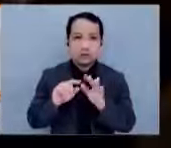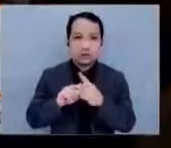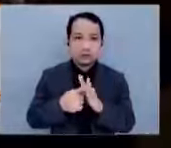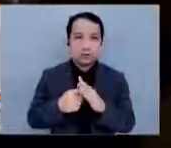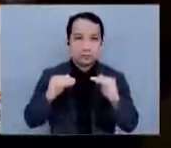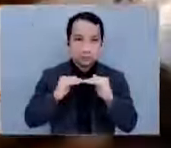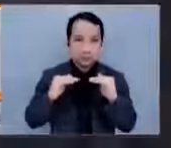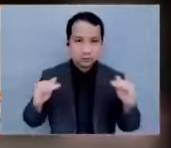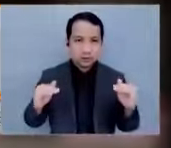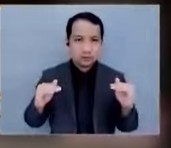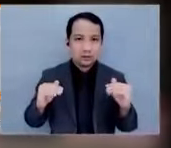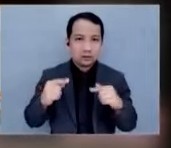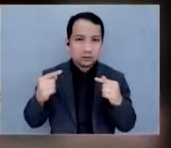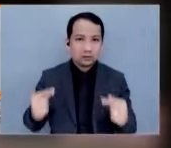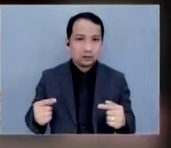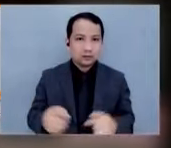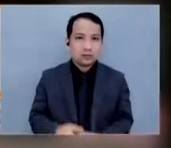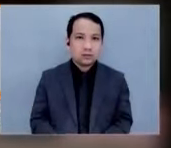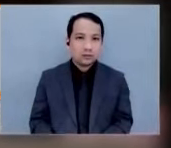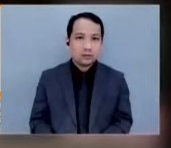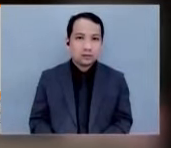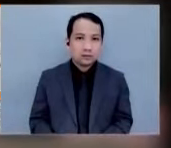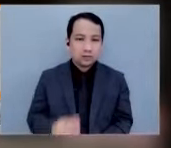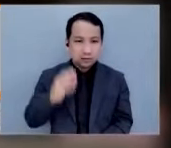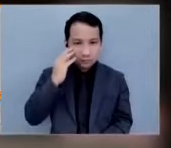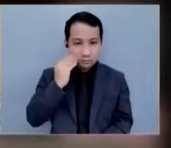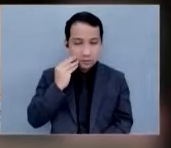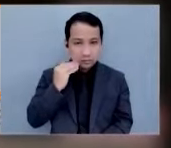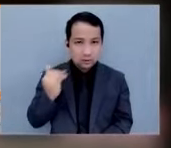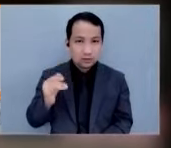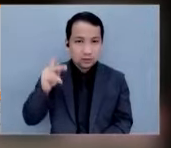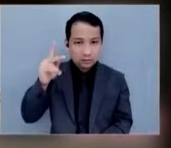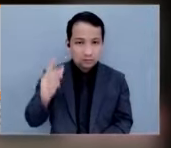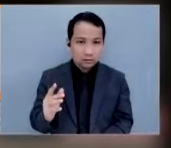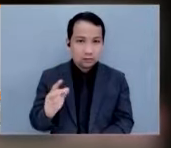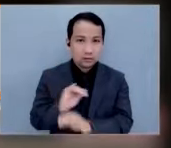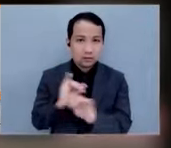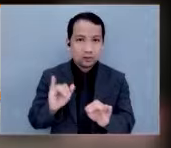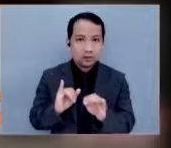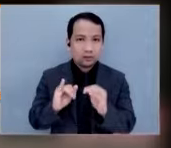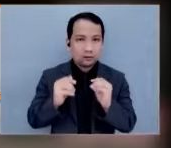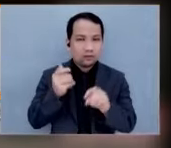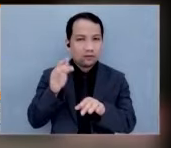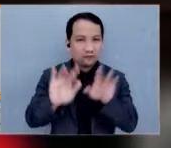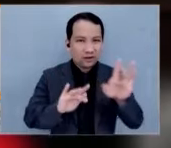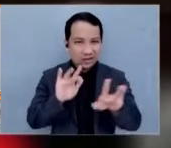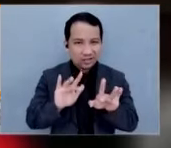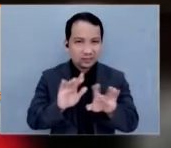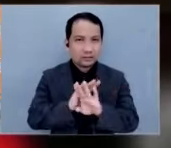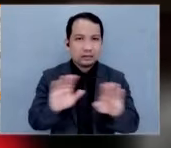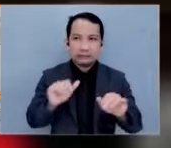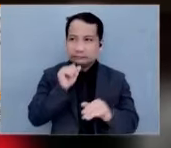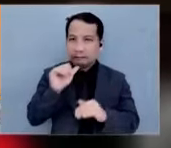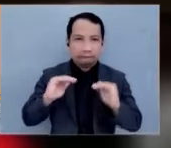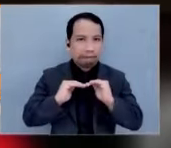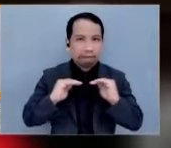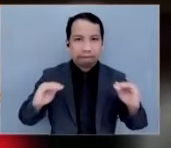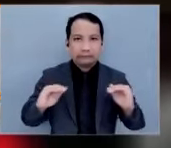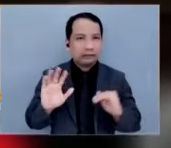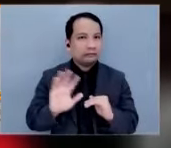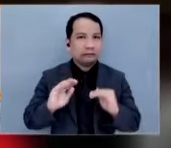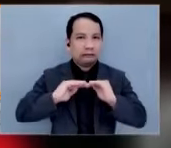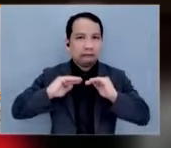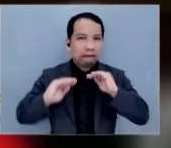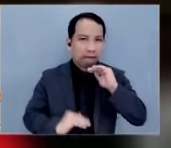si Kibuloy. Ang dinaranas ngayon ni Pastor Kibuloy ay isang pandarahas at hindi patas. Tila pinatawan na